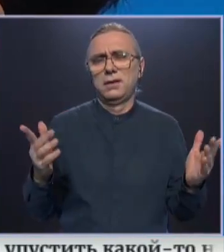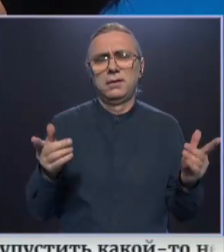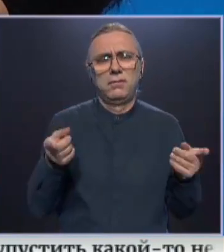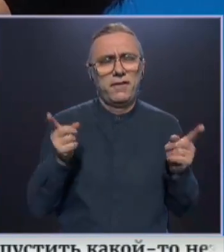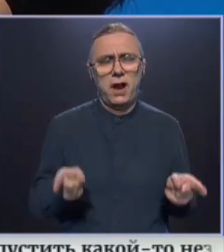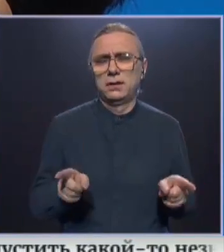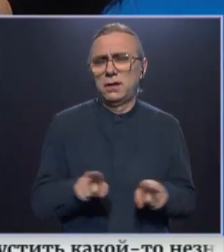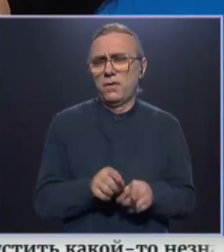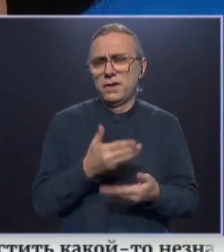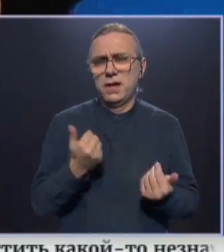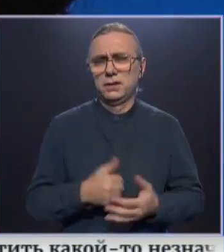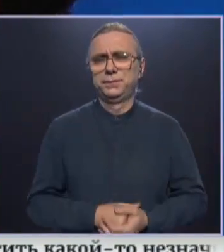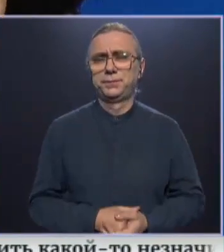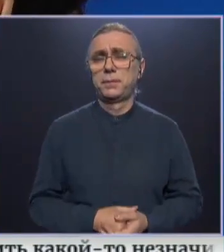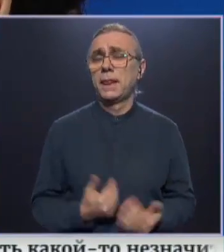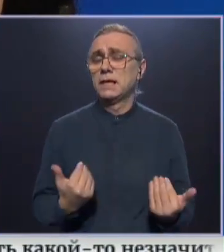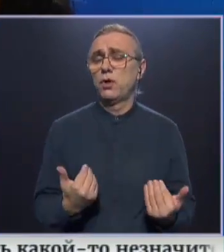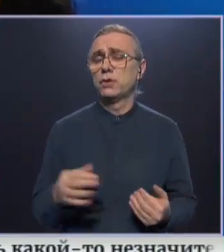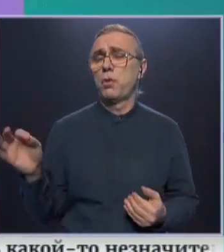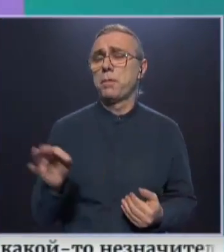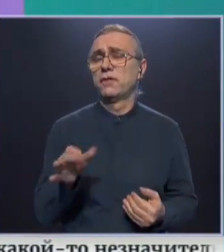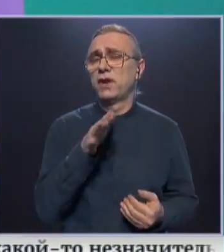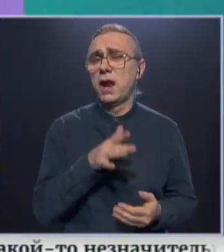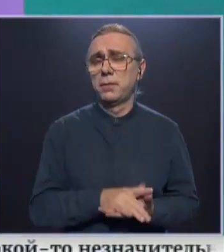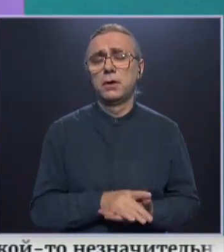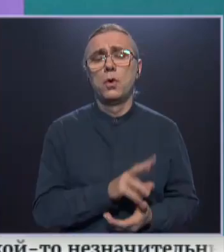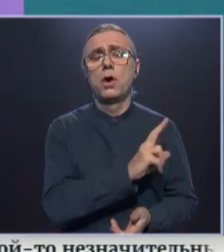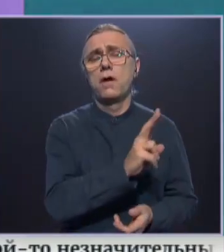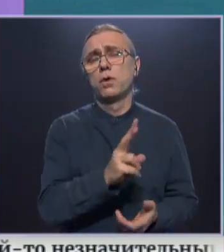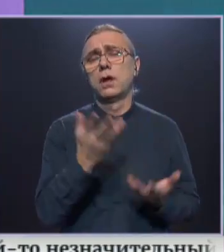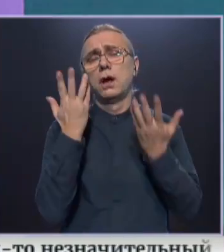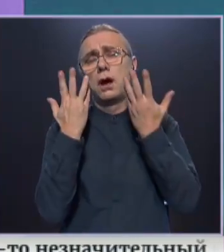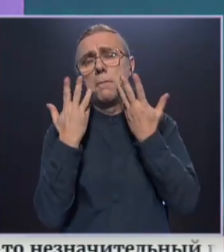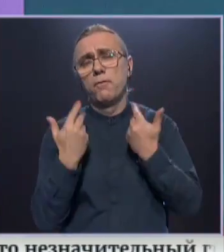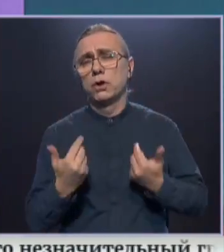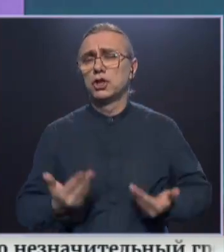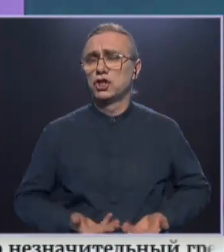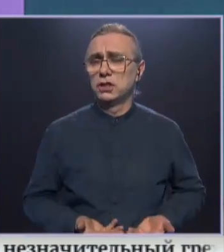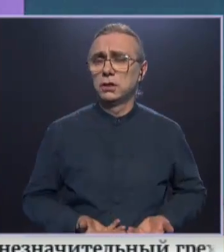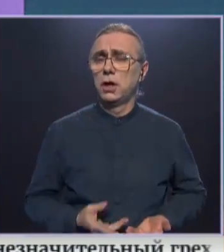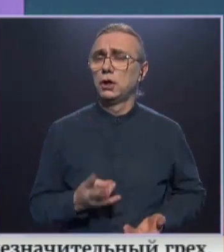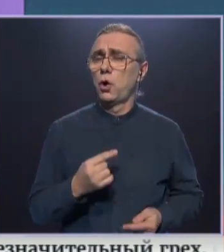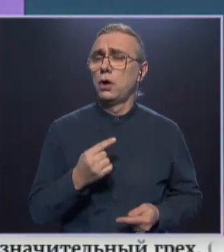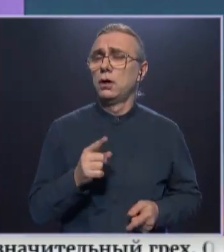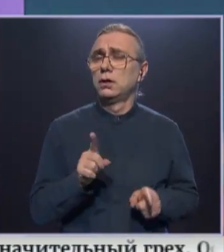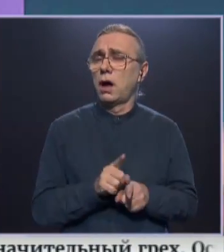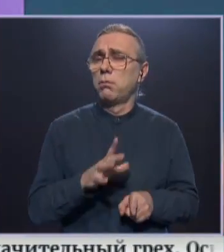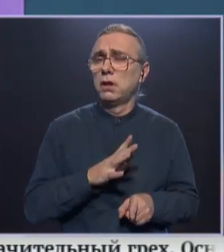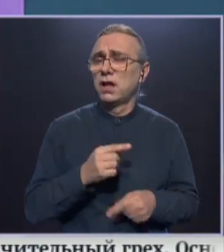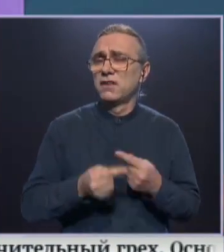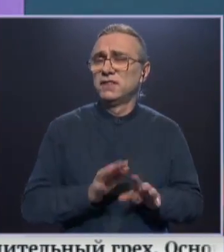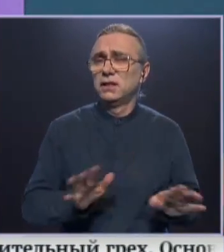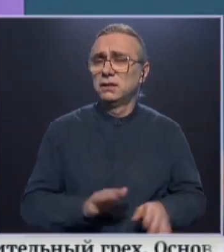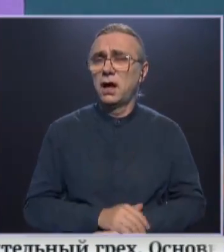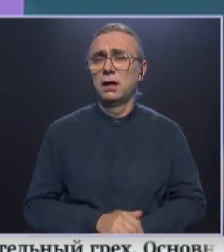смотрим в сегодняшний момент времени. У кого-то благополучная, сытая, комфортная жизнь. Но так было не всегда, и так будет не всегда.